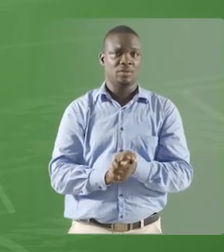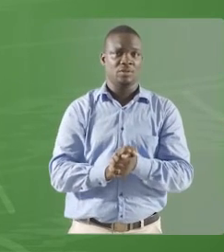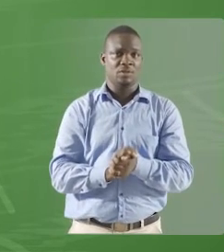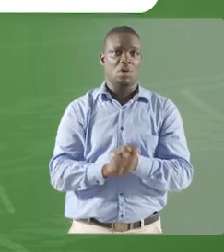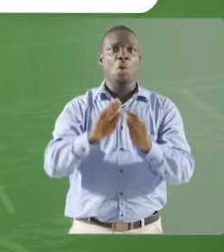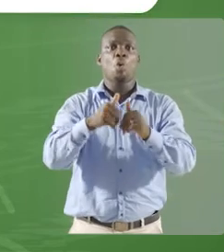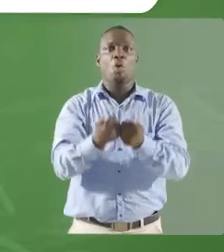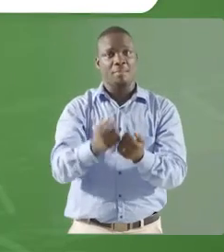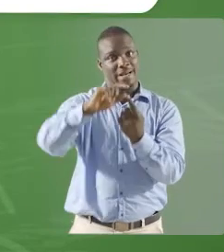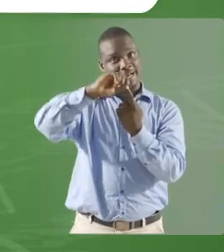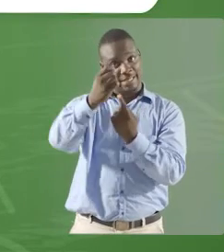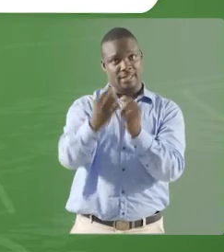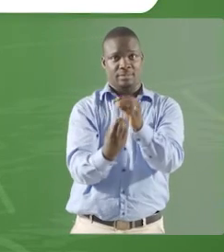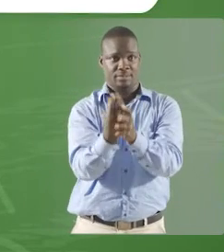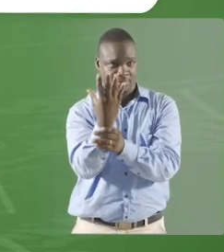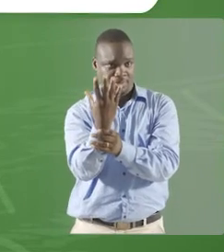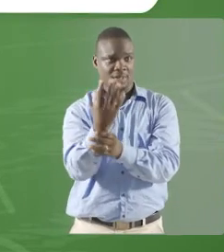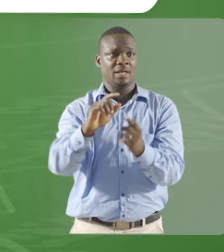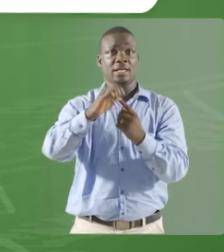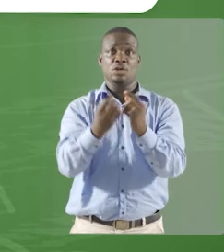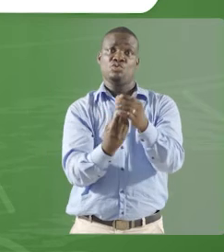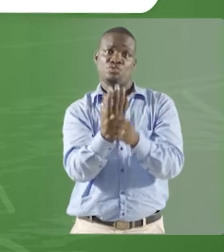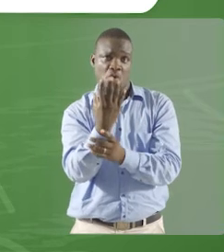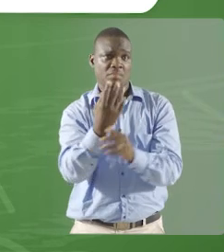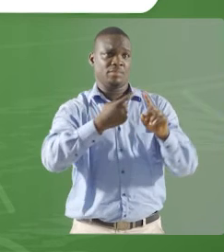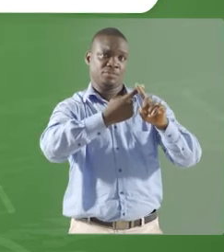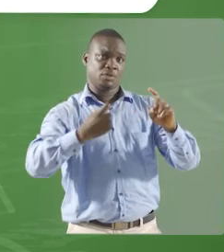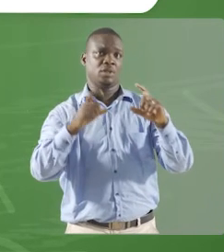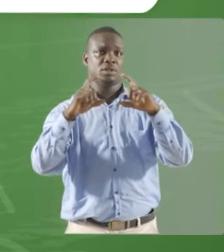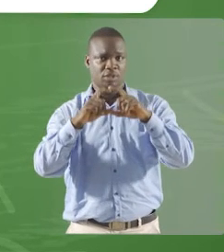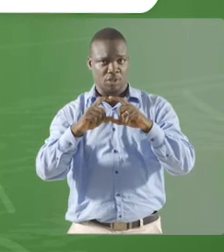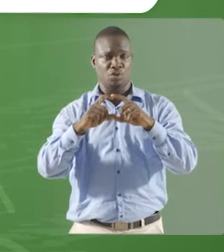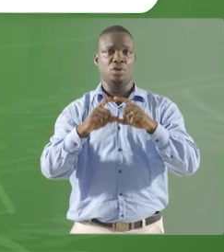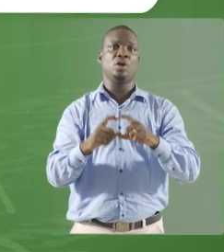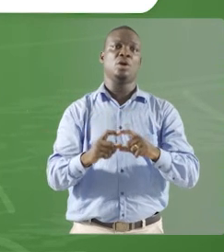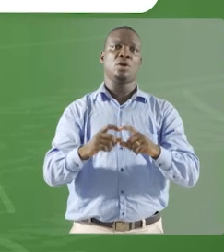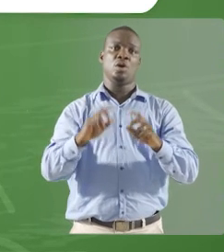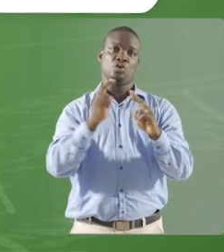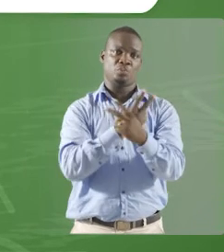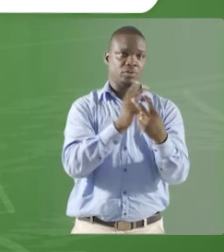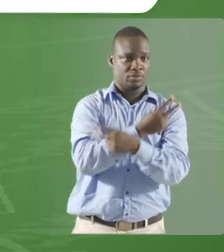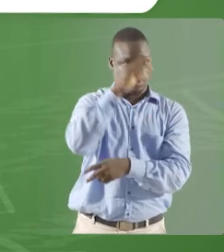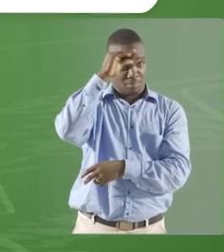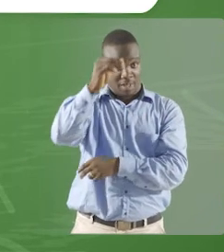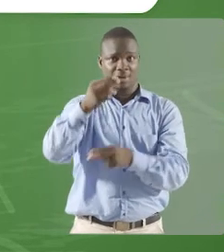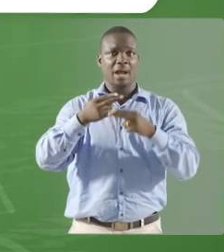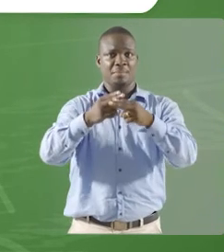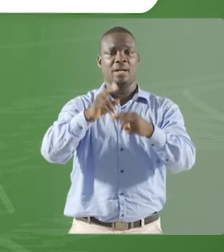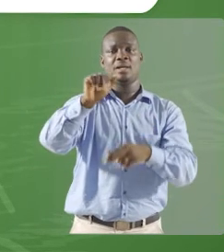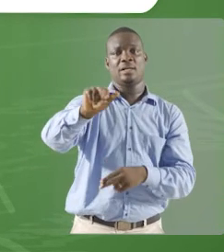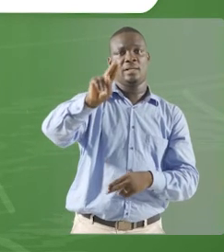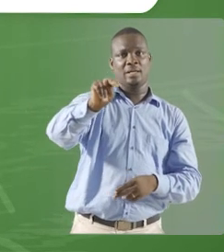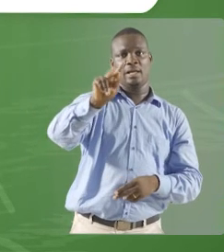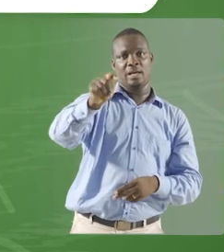comment la graine se forme? Les graines se forment à partir des cellules reproductrices mâles. Et ces cellules-là, comment on les appelle? Ce sont